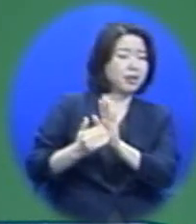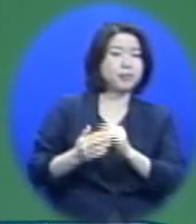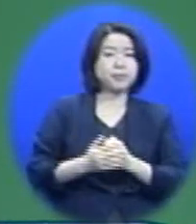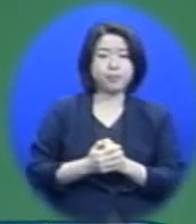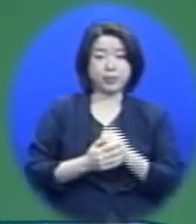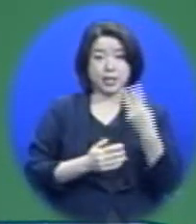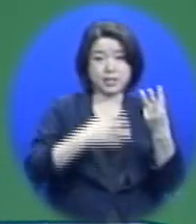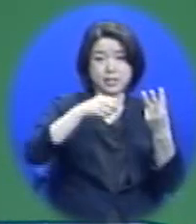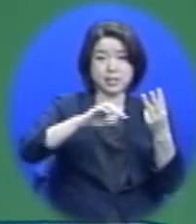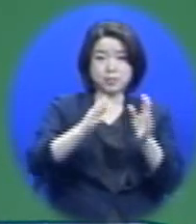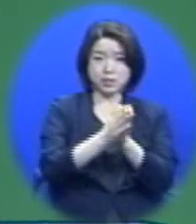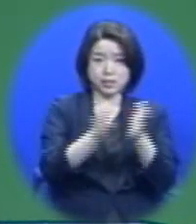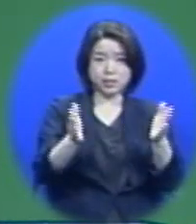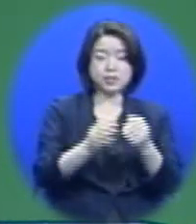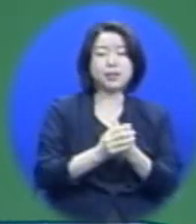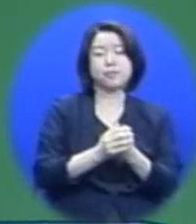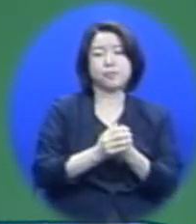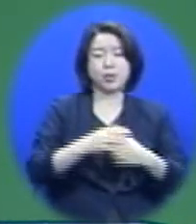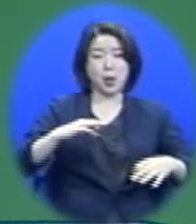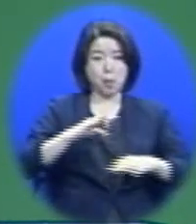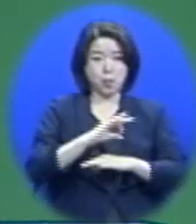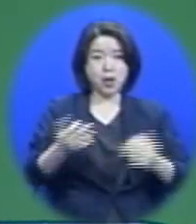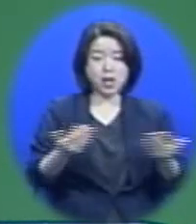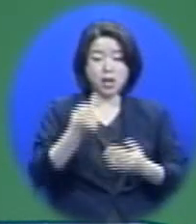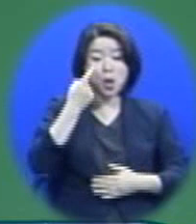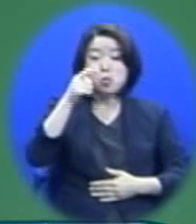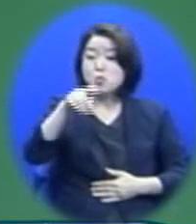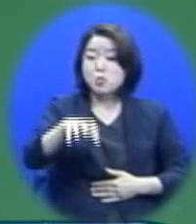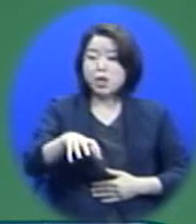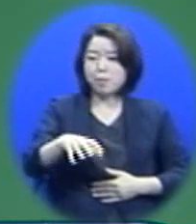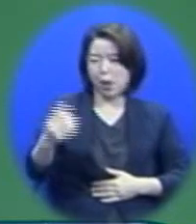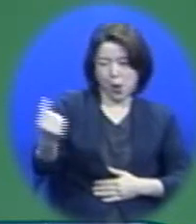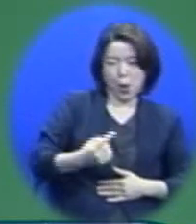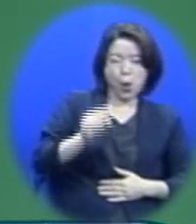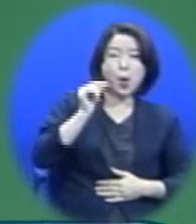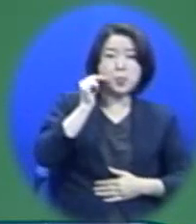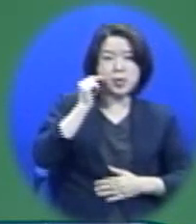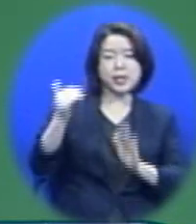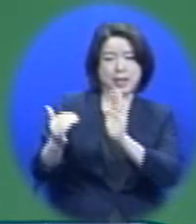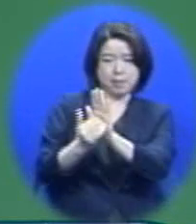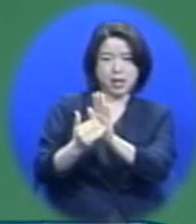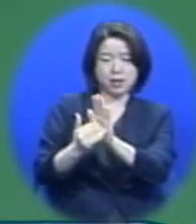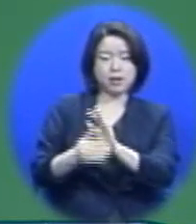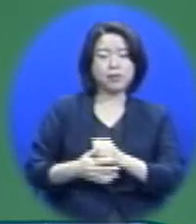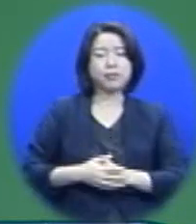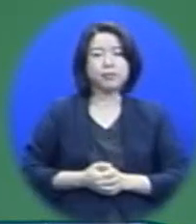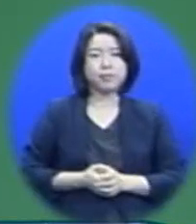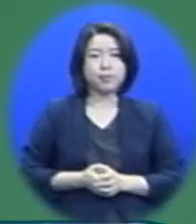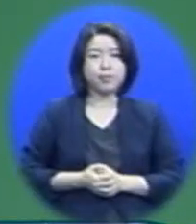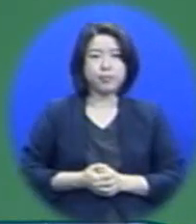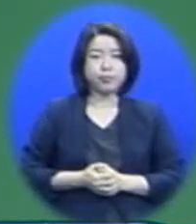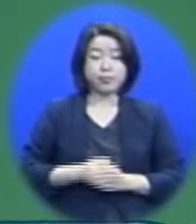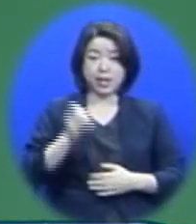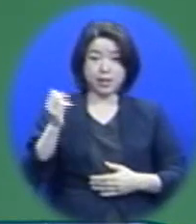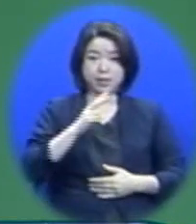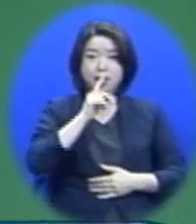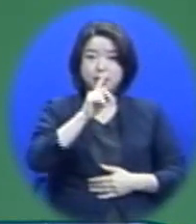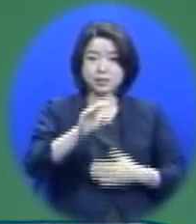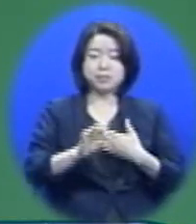이렇게 시작합니다. 불의한 일은 눈앞에 얼씬도 못하게 하렵니다. 다시